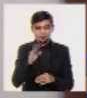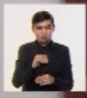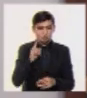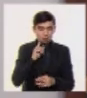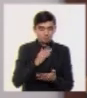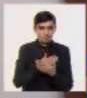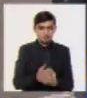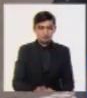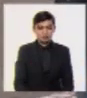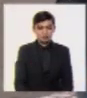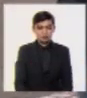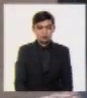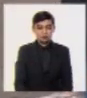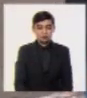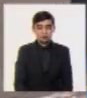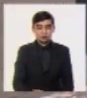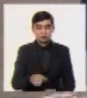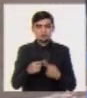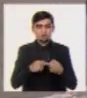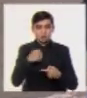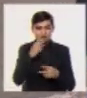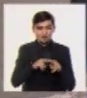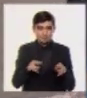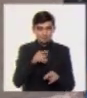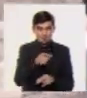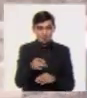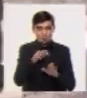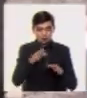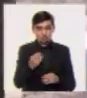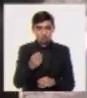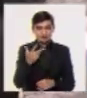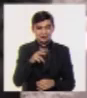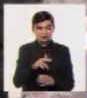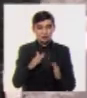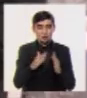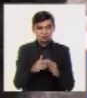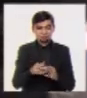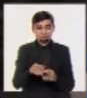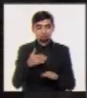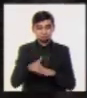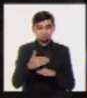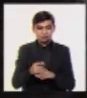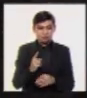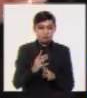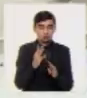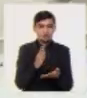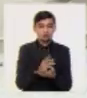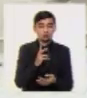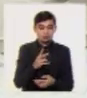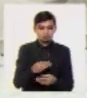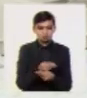жасалған. Ал келер жылы дәл осы ықшам ауданнан тағы да үш үй кезең-кезеңмен кезек күтіп тұрғандарға